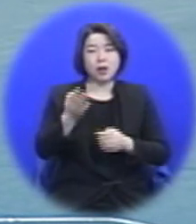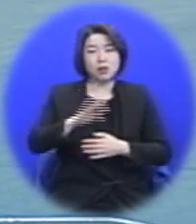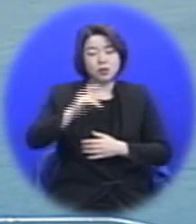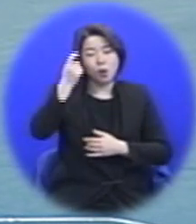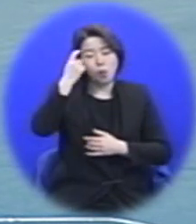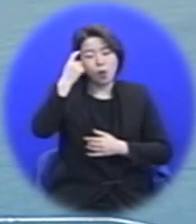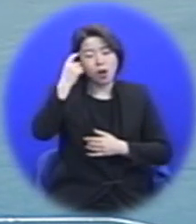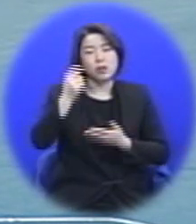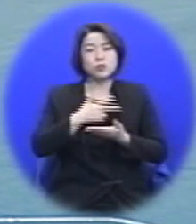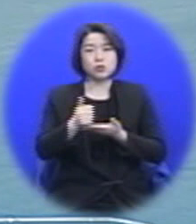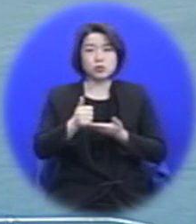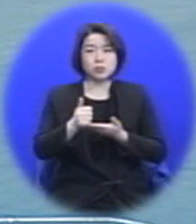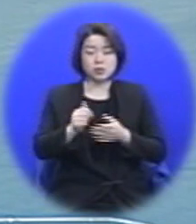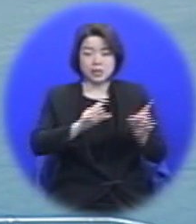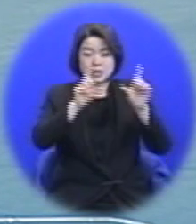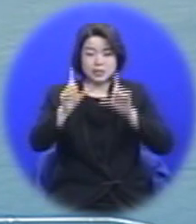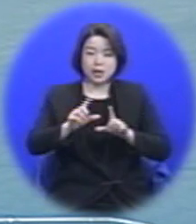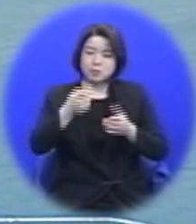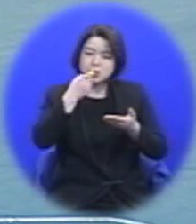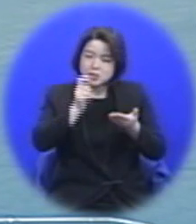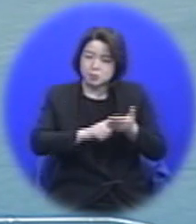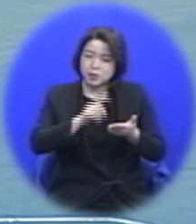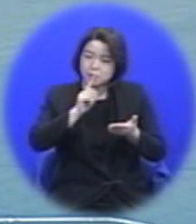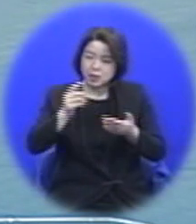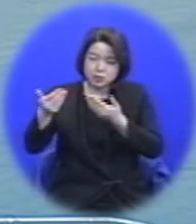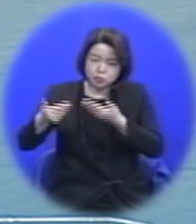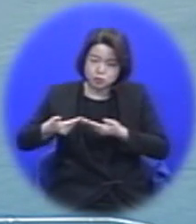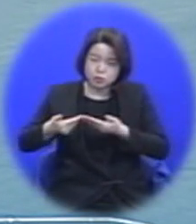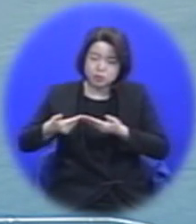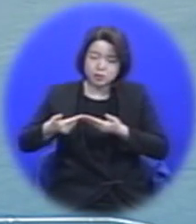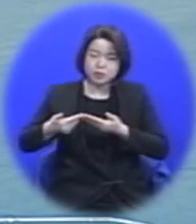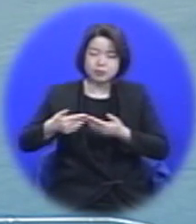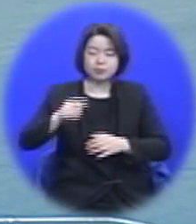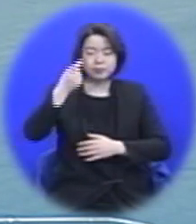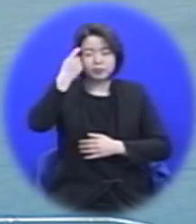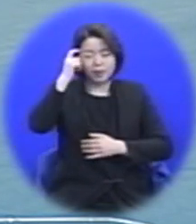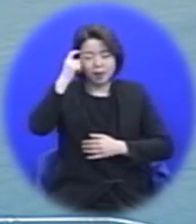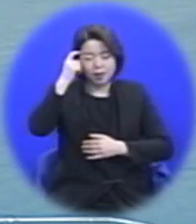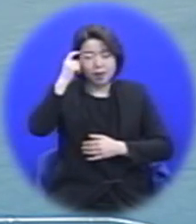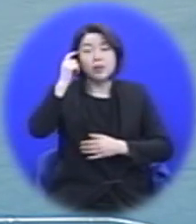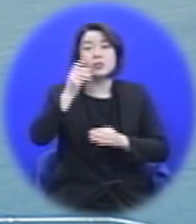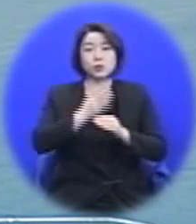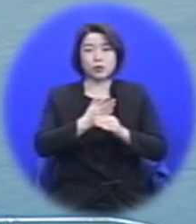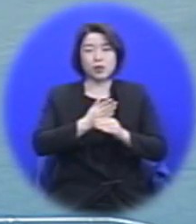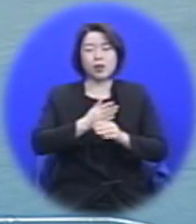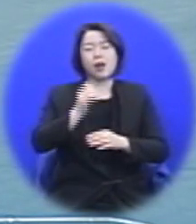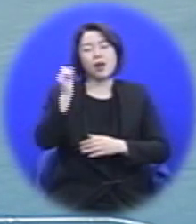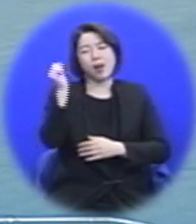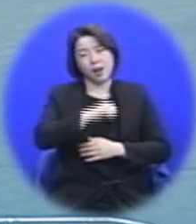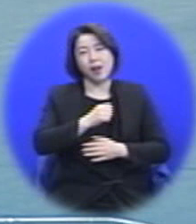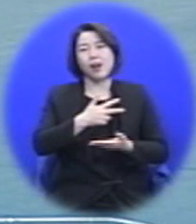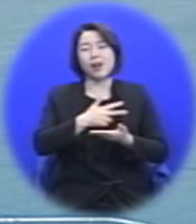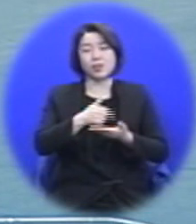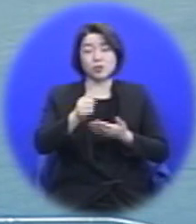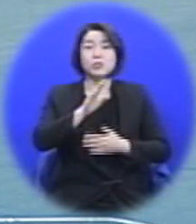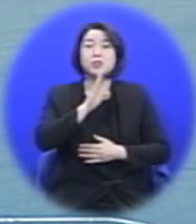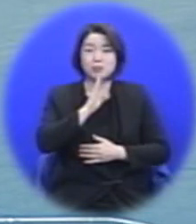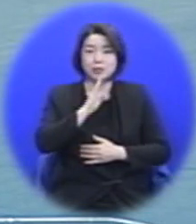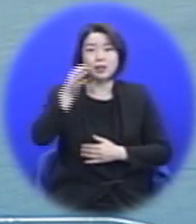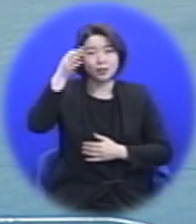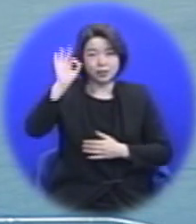주님은 삶은 쉬운 것이라고 하시나? 그런데 묵상하는 중에 아, 주님이 옳다는 것이